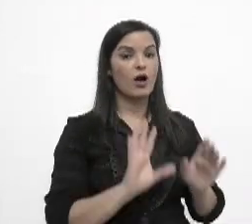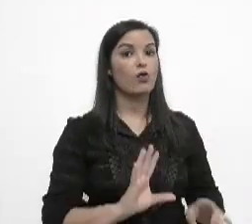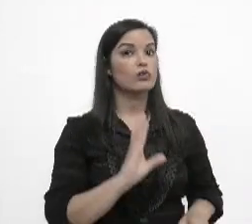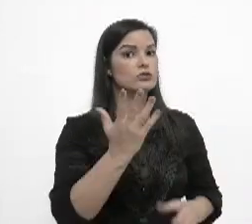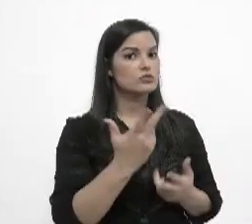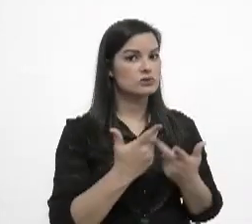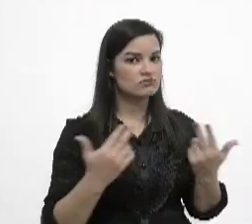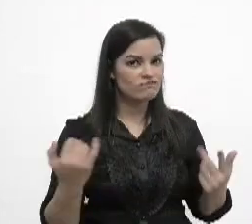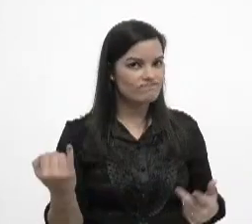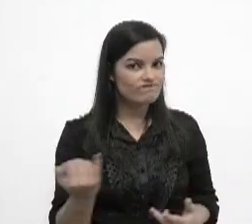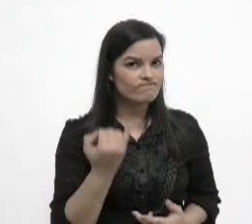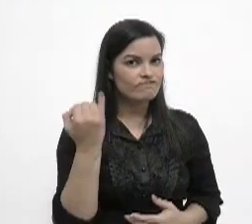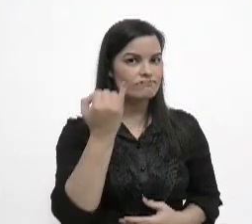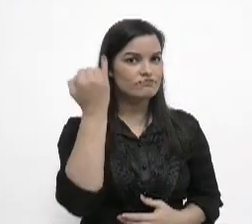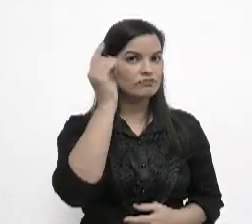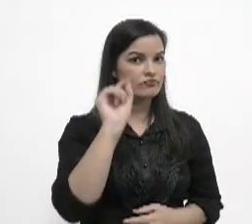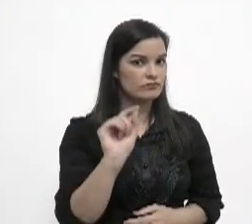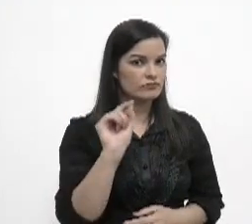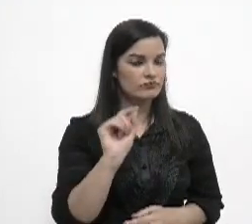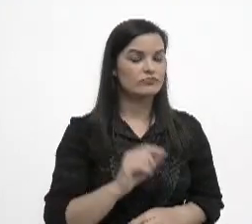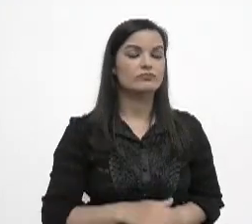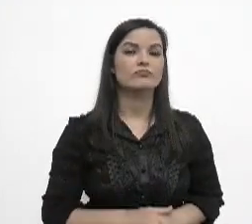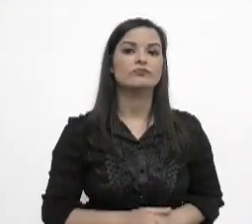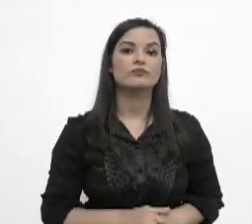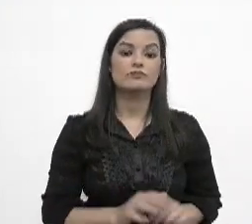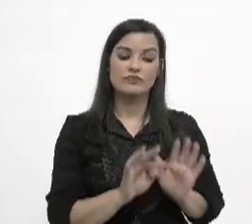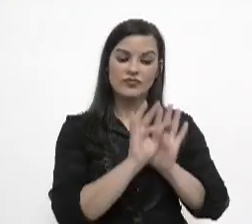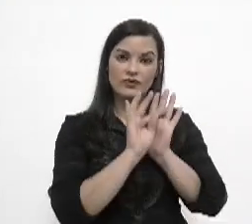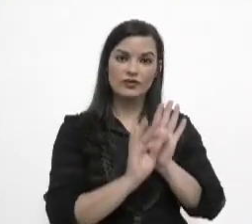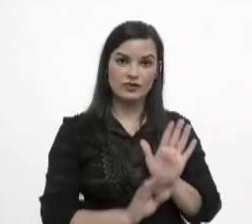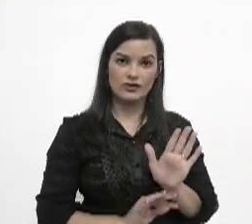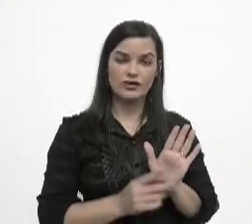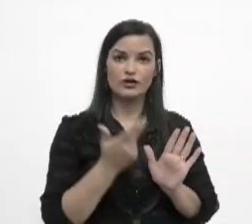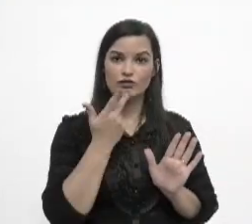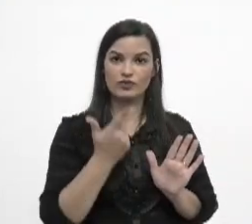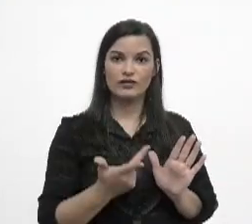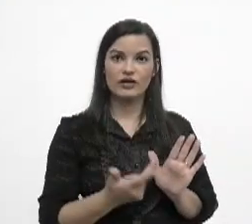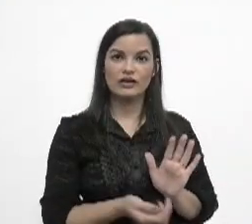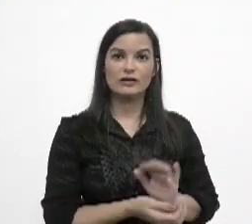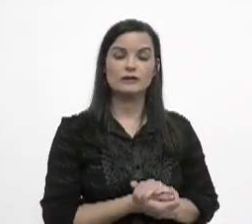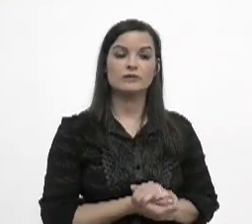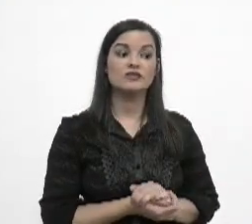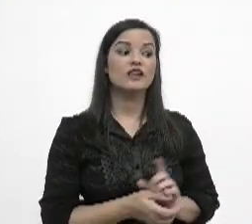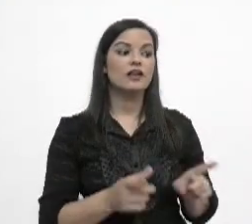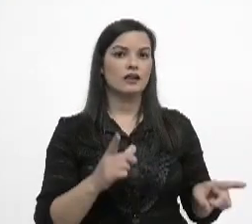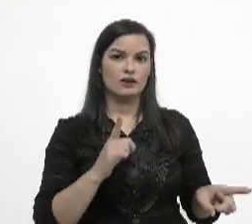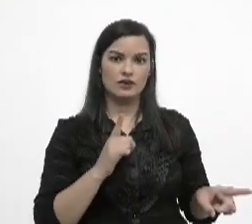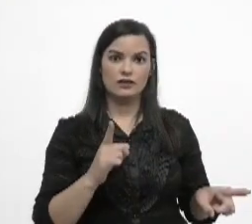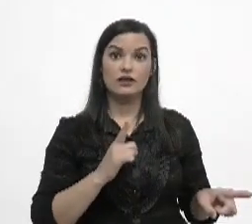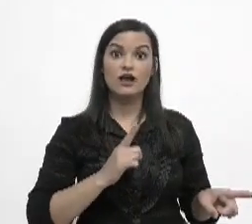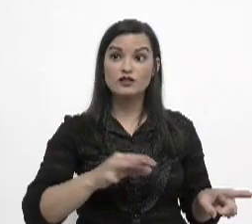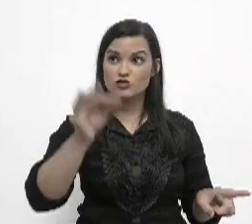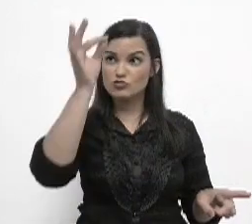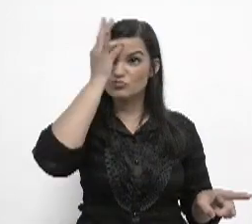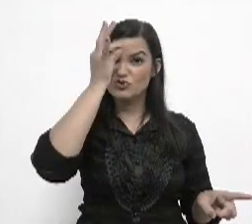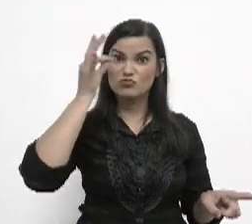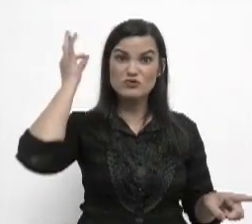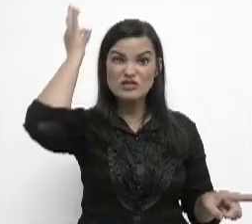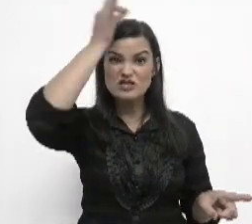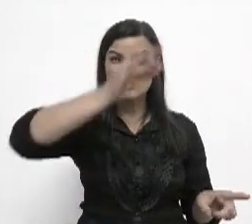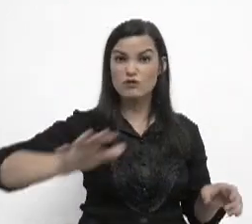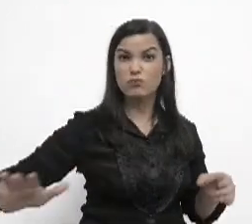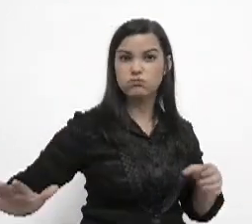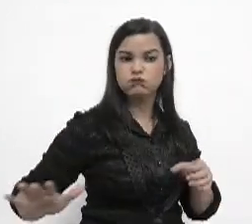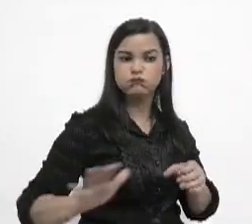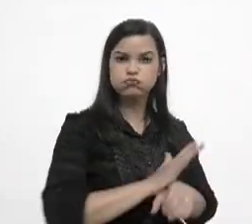너를 충만케 한다라고 기록하고 있습니다. Diz o texto que ele estará cheio do Espírito Santo.